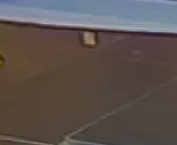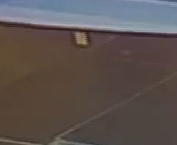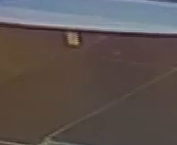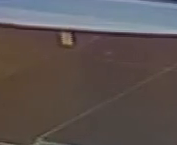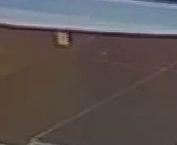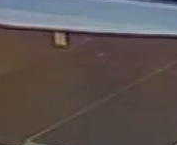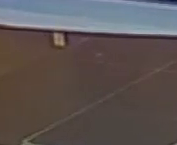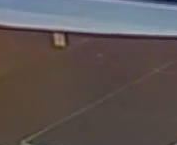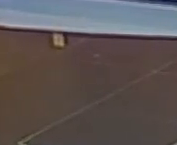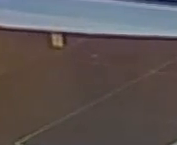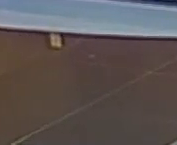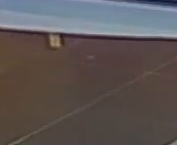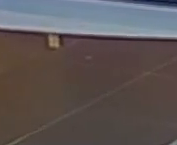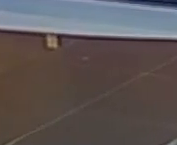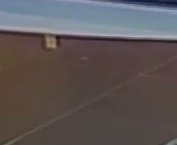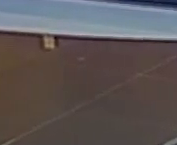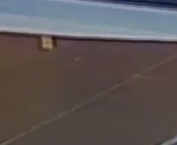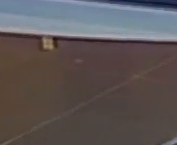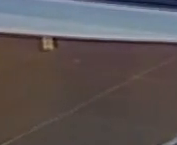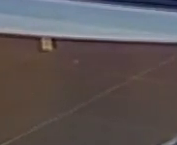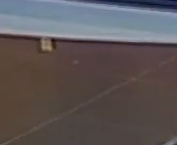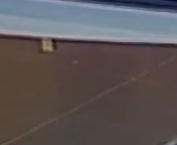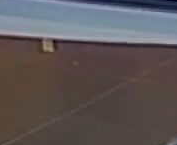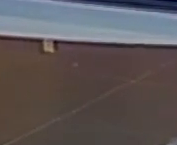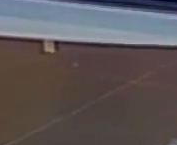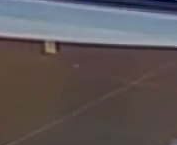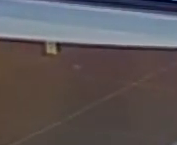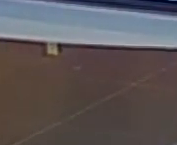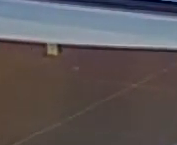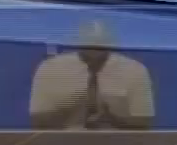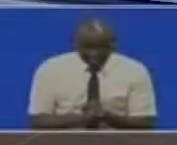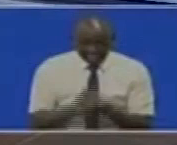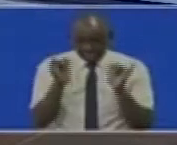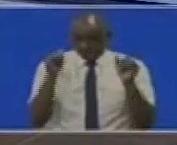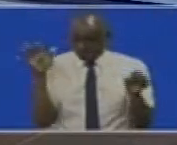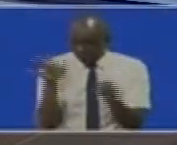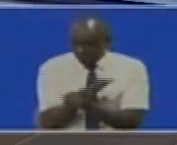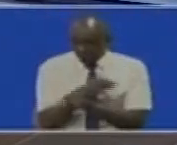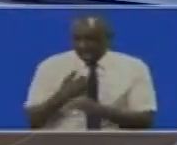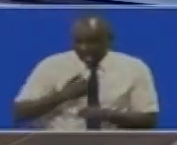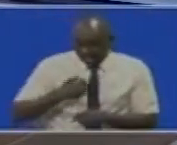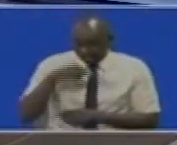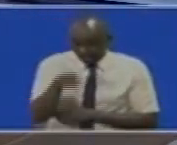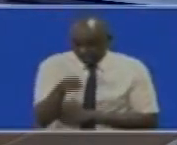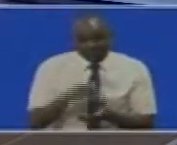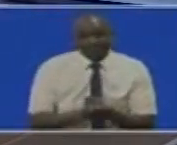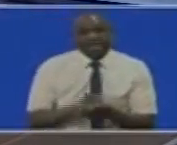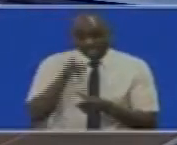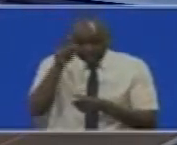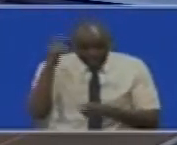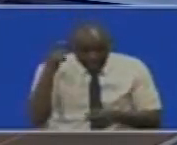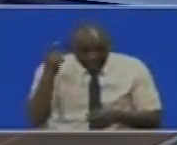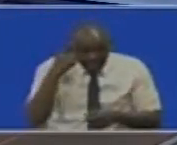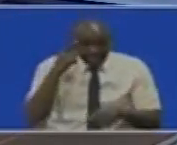Na mbarabara kabisa mtazamaji, jioni njema, karibu kwenye taarifa za KTN leo kwa taarifa kamili ambazo tumekuandalia hii leo. Na kumbuka